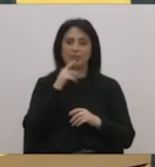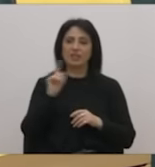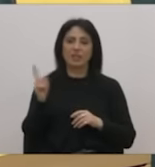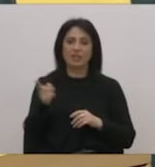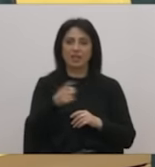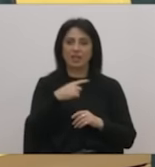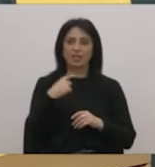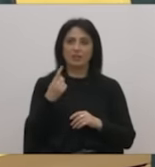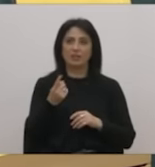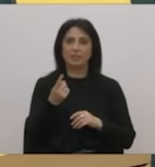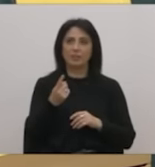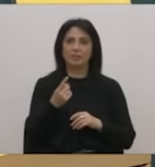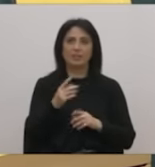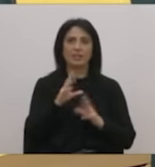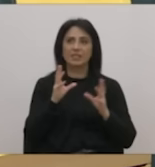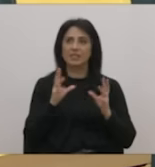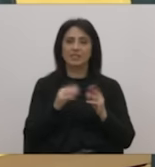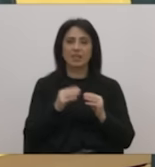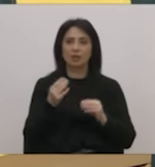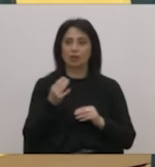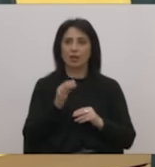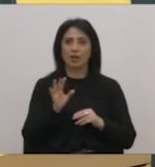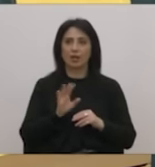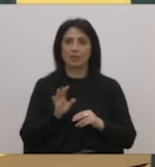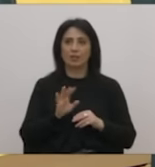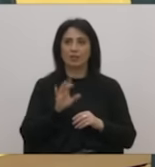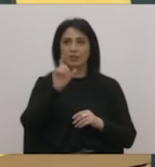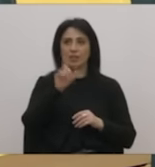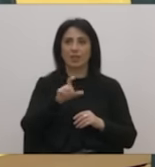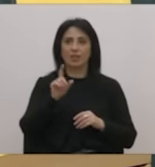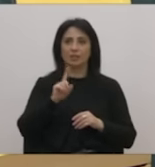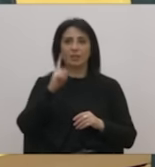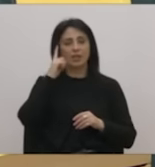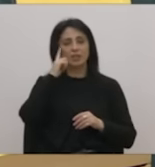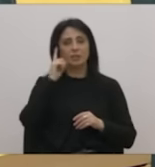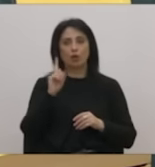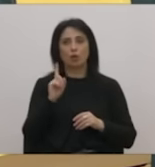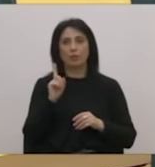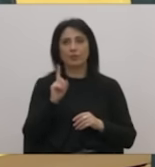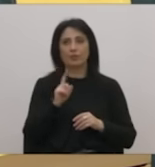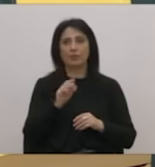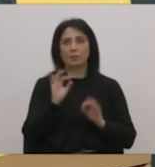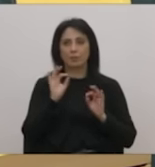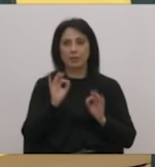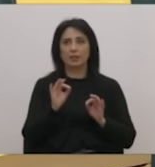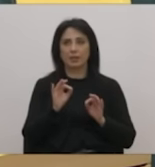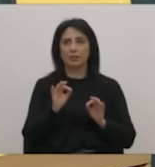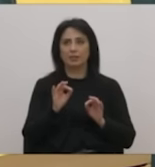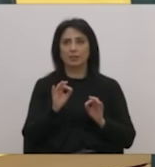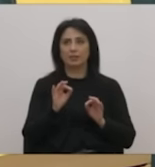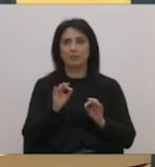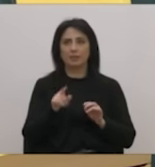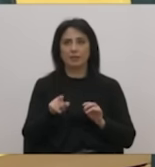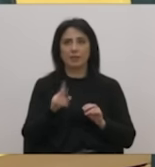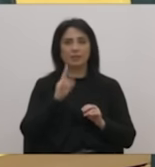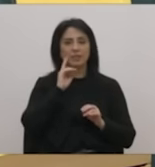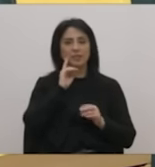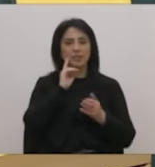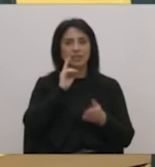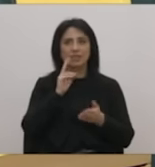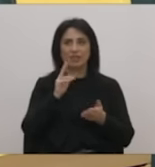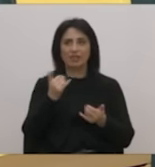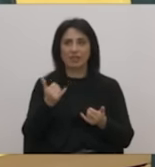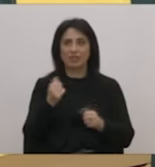თქვენთაგანს. და საერთოდ არ გაინტერესებთ ადამიანები რას ფიქრობენ მართლაც ამ ცირკზე, რომელიც თქვენ